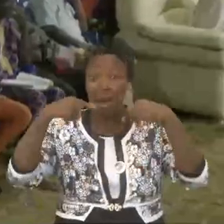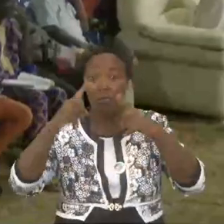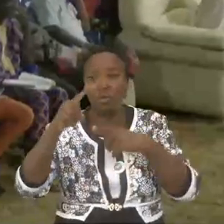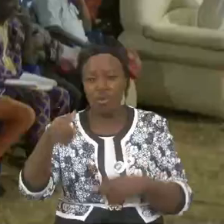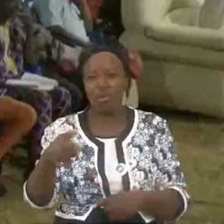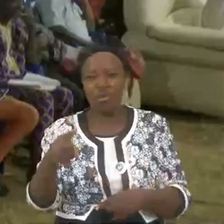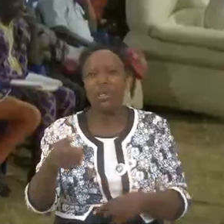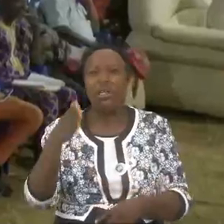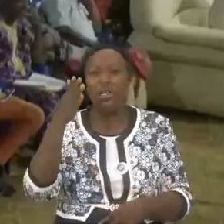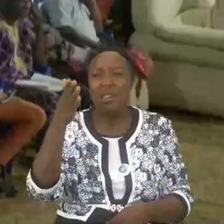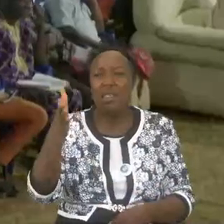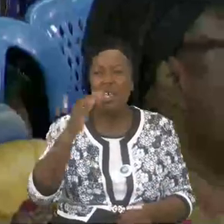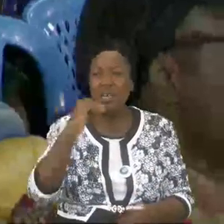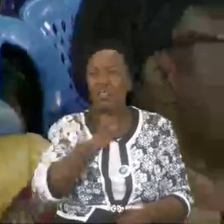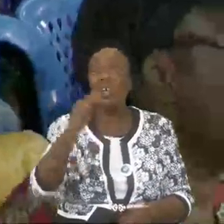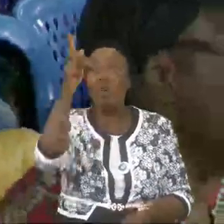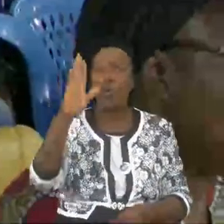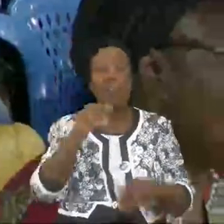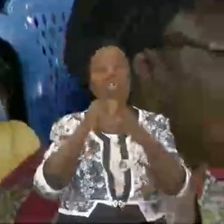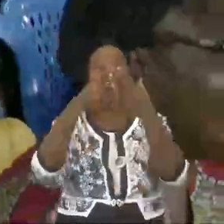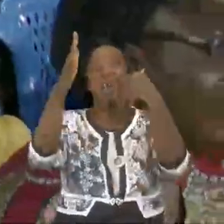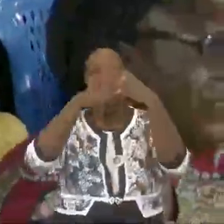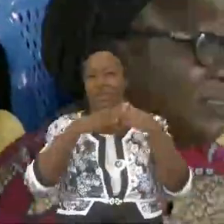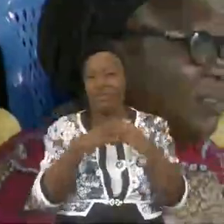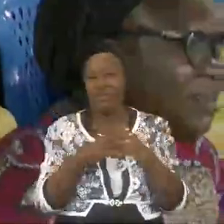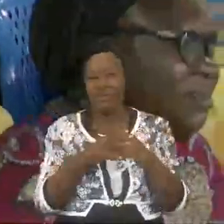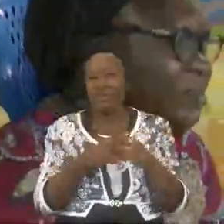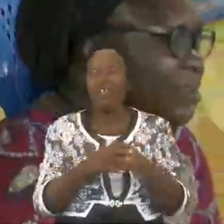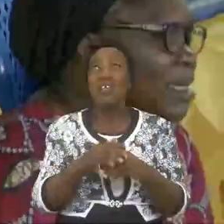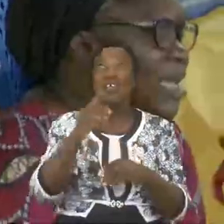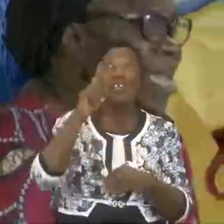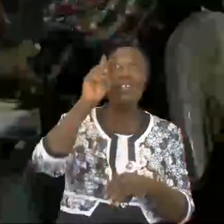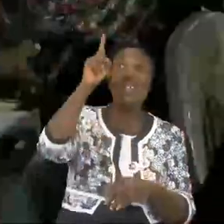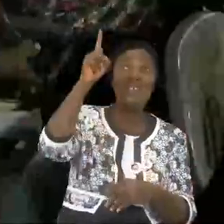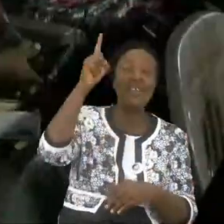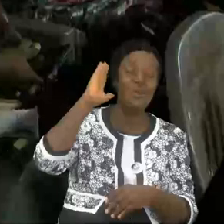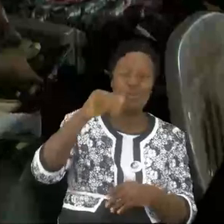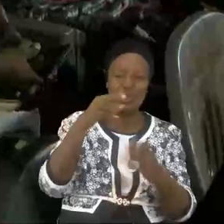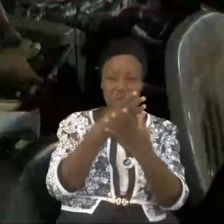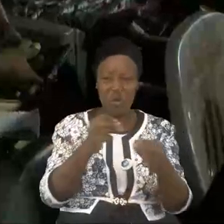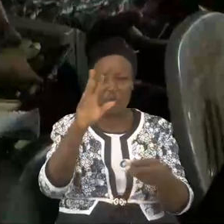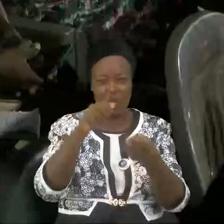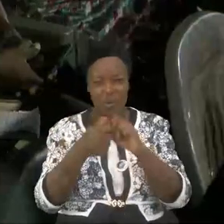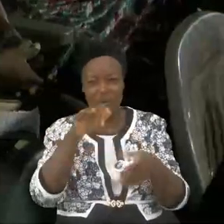déclarer qu'il y a un Dieu dans les cieux. Il va régler ton problème.